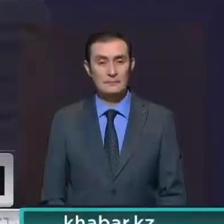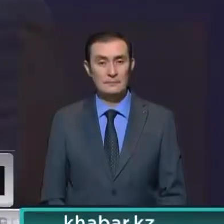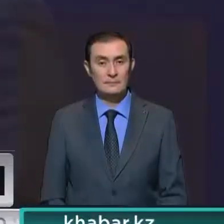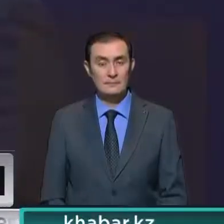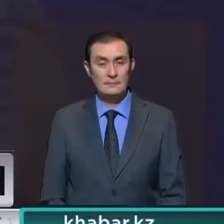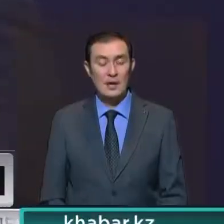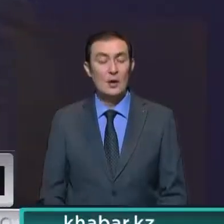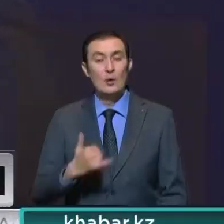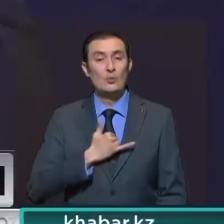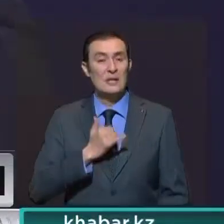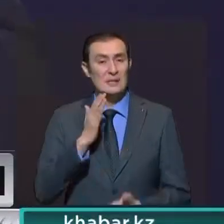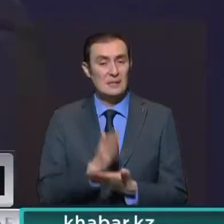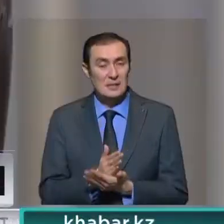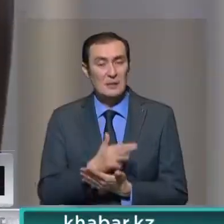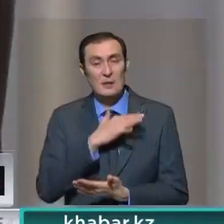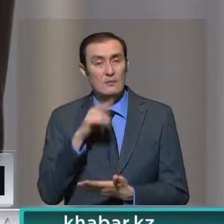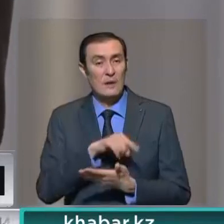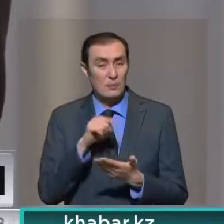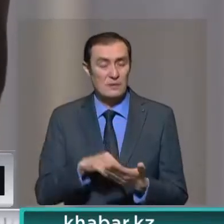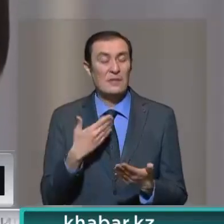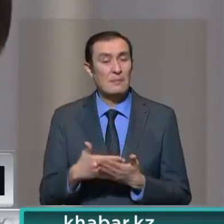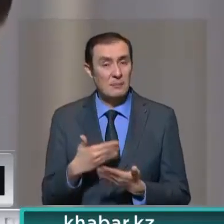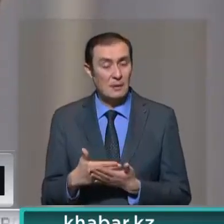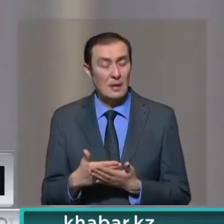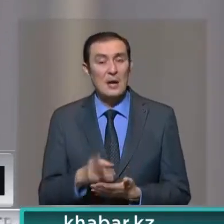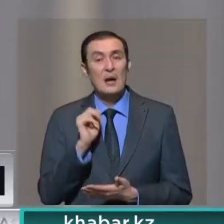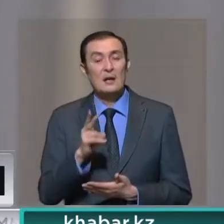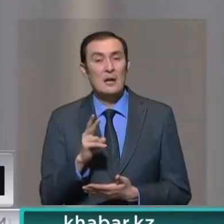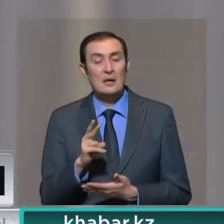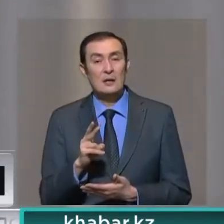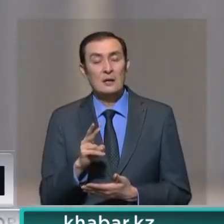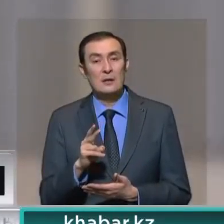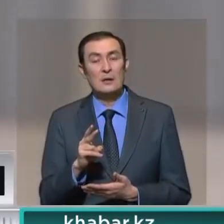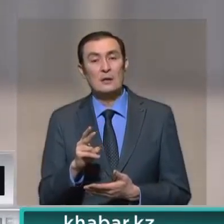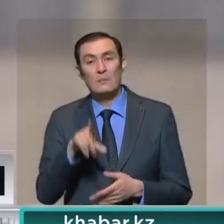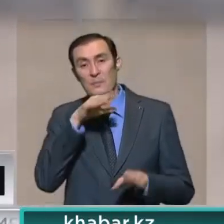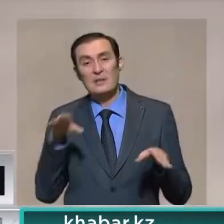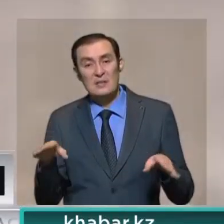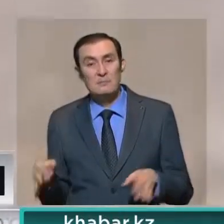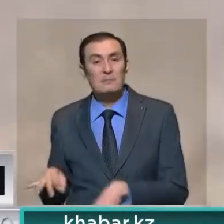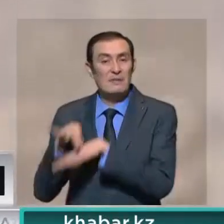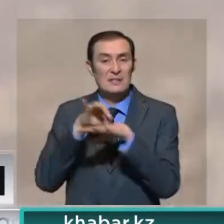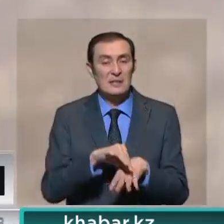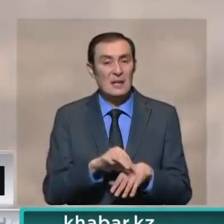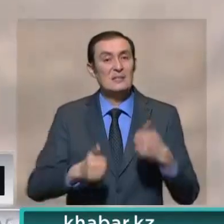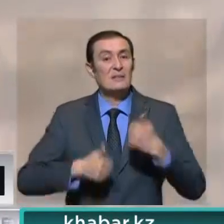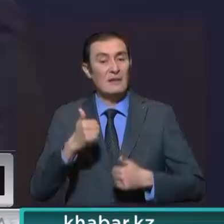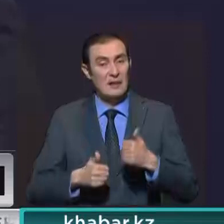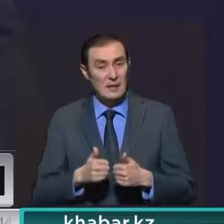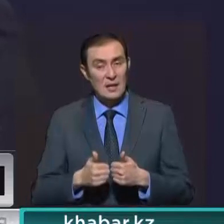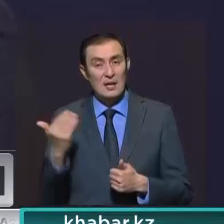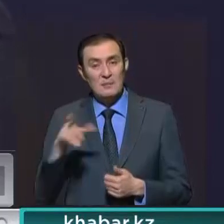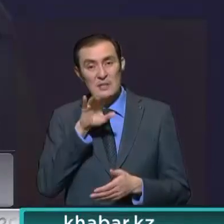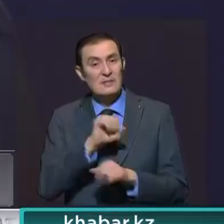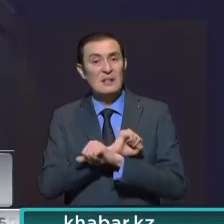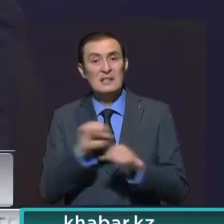У нас есть ряд общих вопросов например о том как сложная беркучи с ловчими птицами приезжает на соревнования их